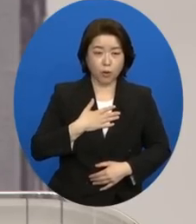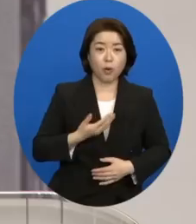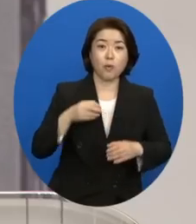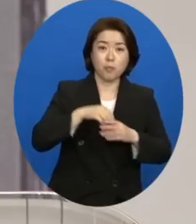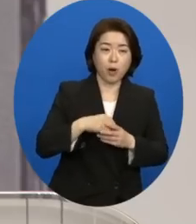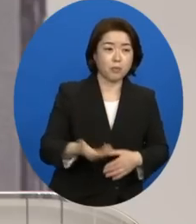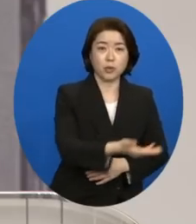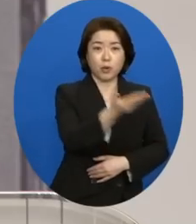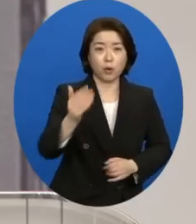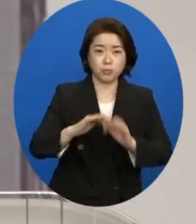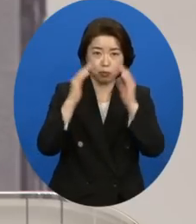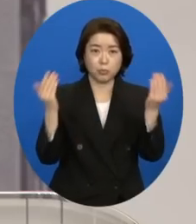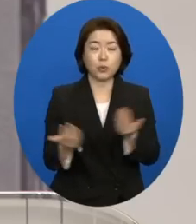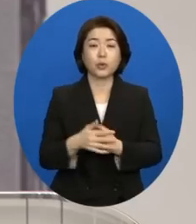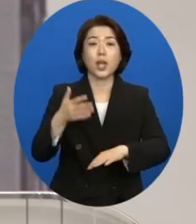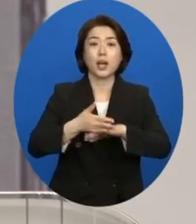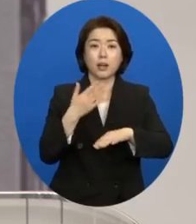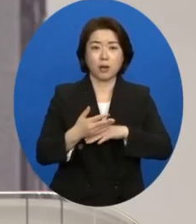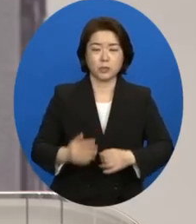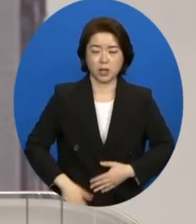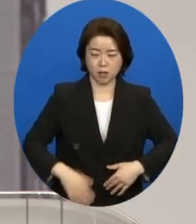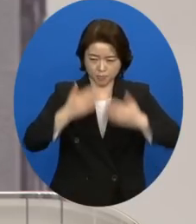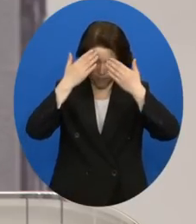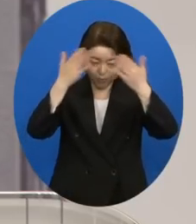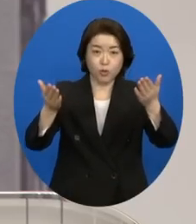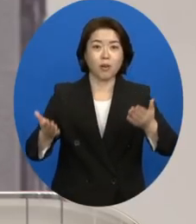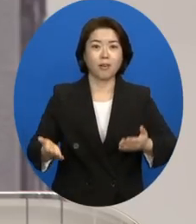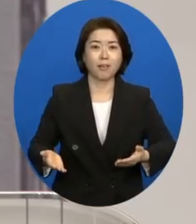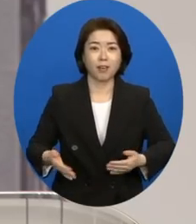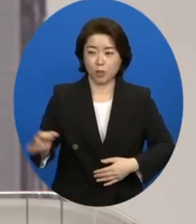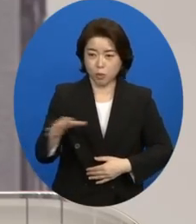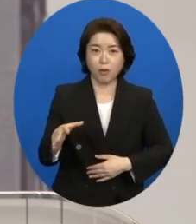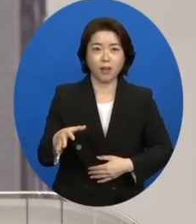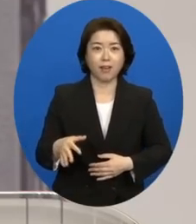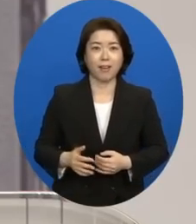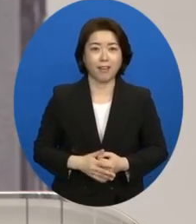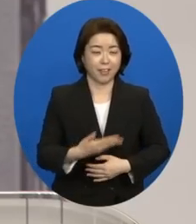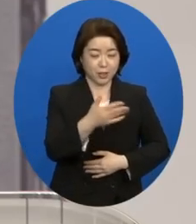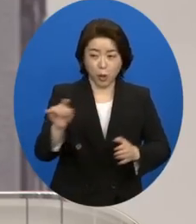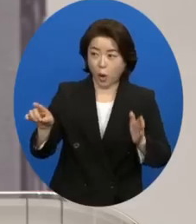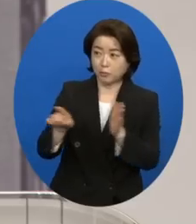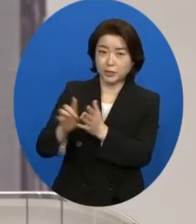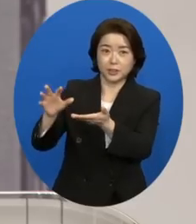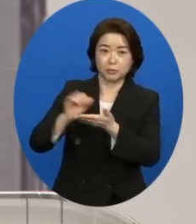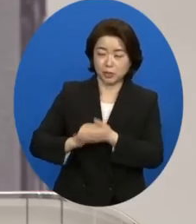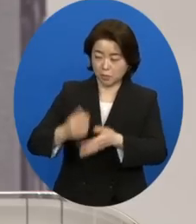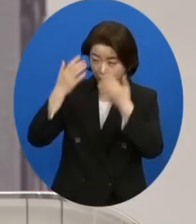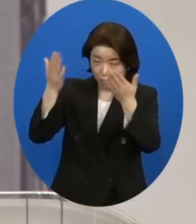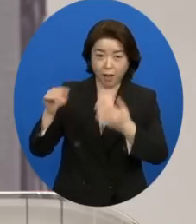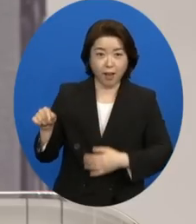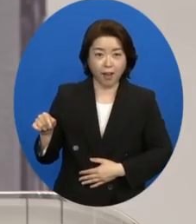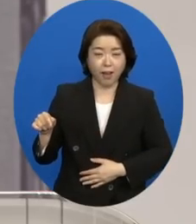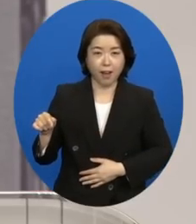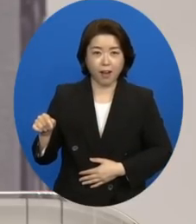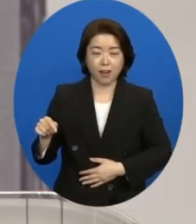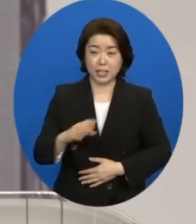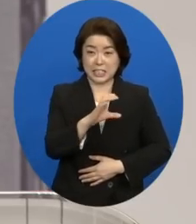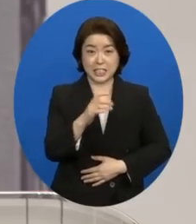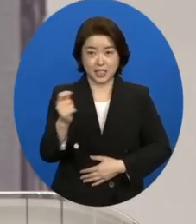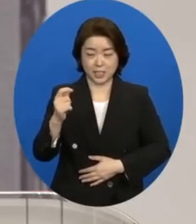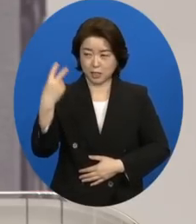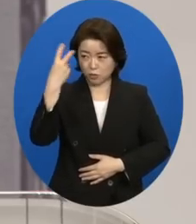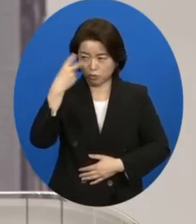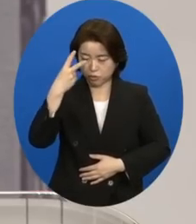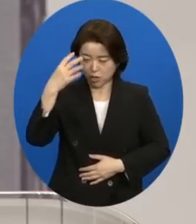모두에게 감사하게도 공짜로 여러분이 믿음으로 받으면 공짜로 시티 차량을 하는 겁니다